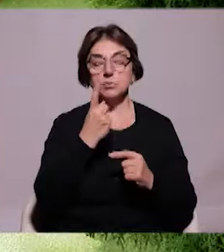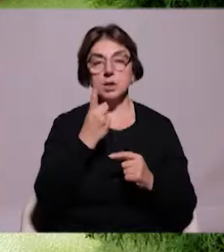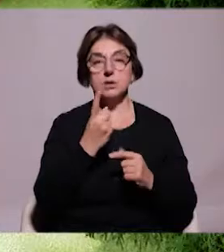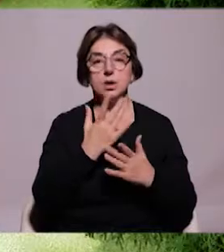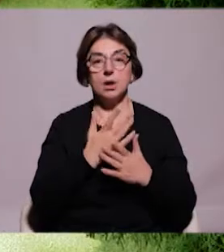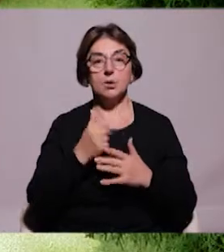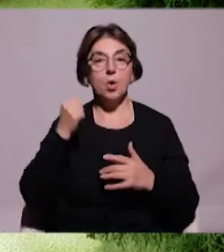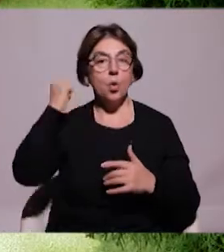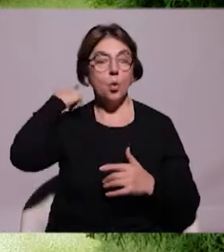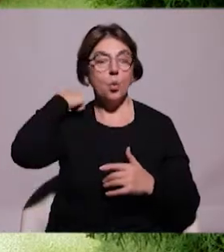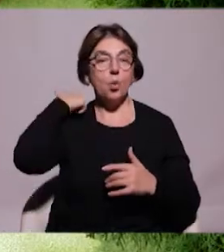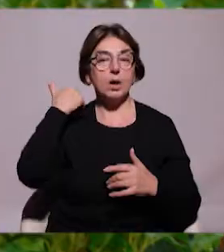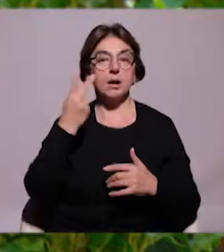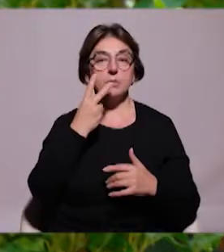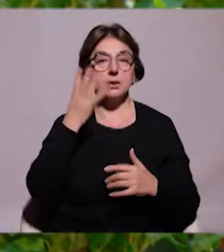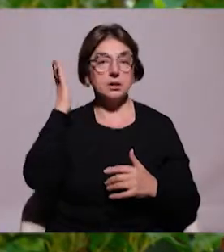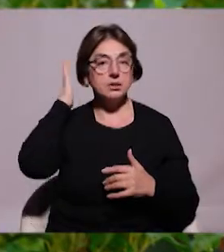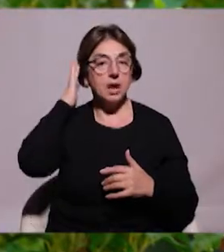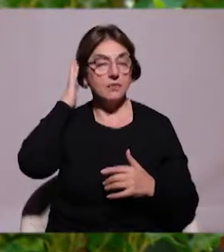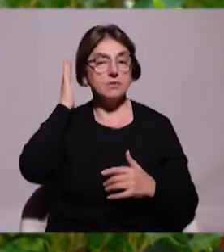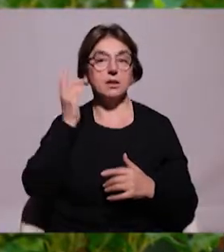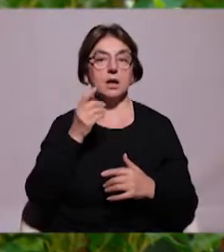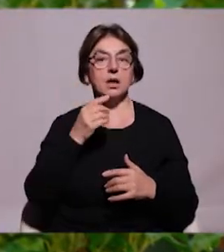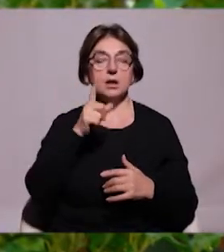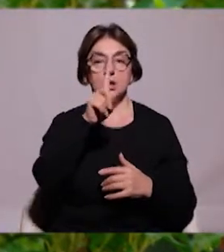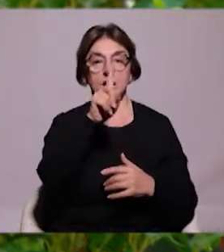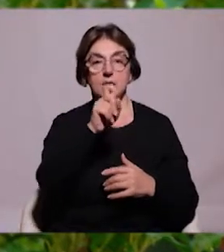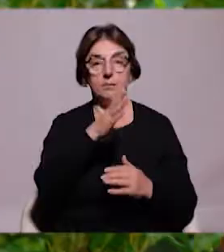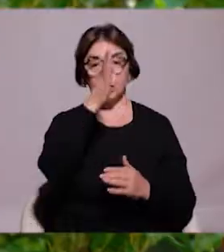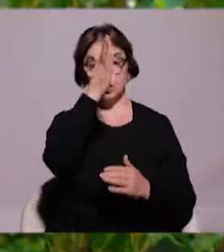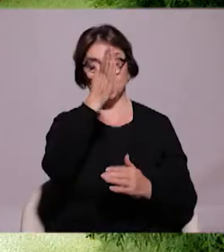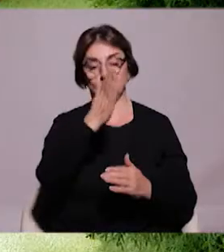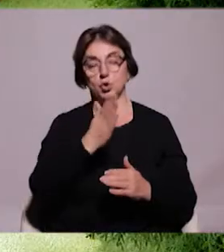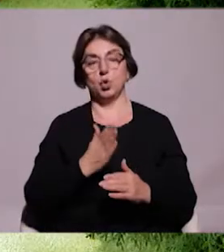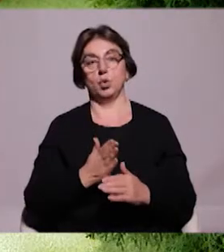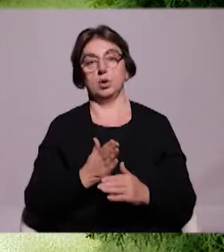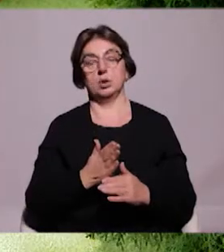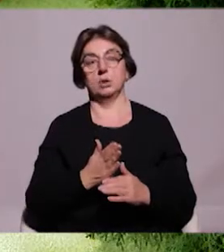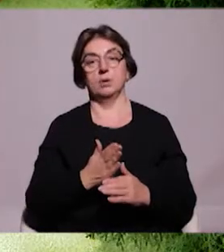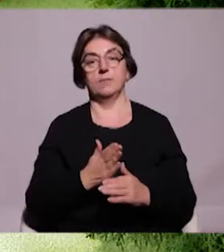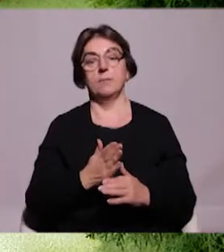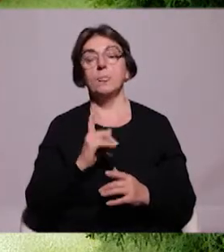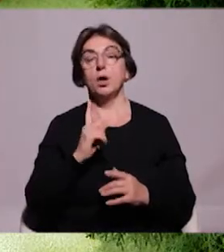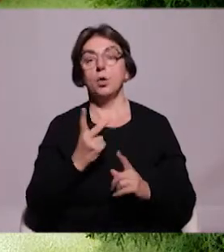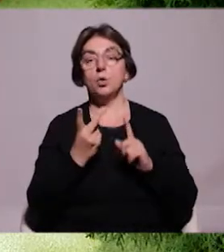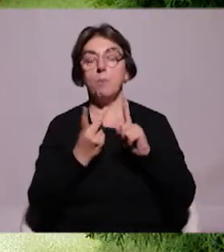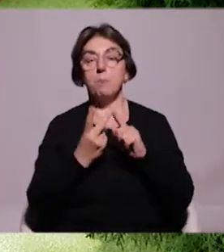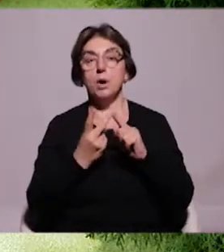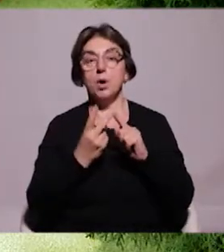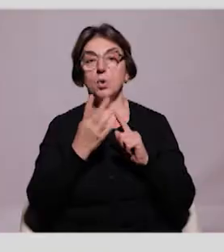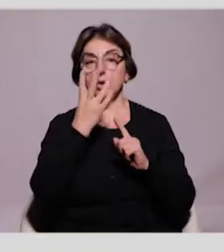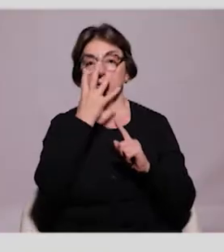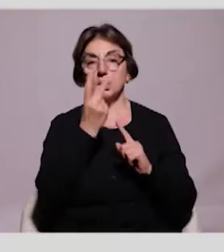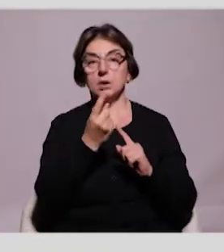არის უკანა მხრიდან, როდესაც თავი და ხერხემალი სწორ ვერტიკალურ ხაზს ქმნის, ხოლო მეორე ფოტოზე